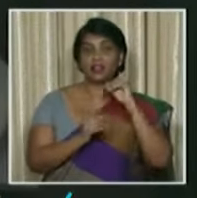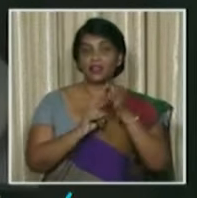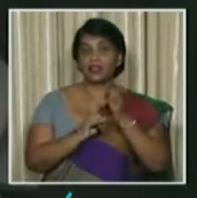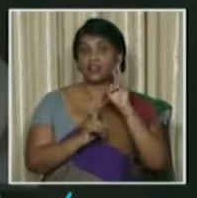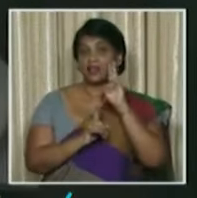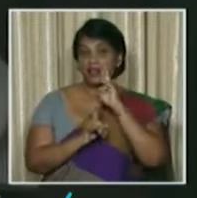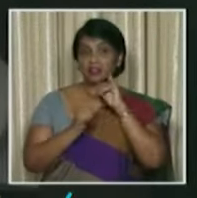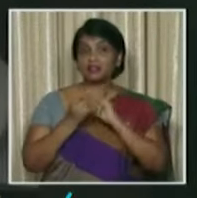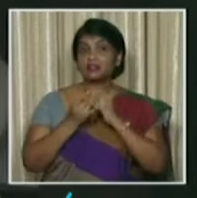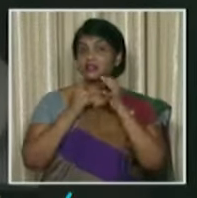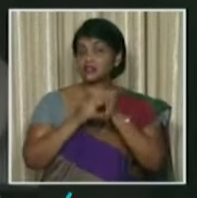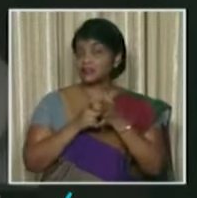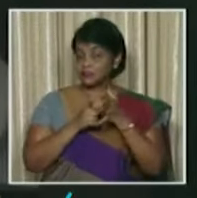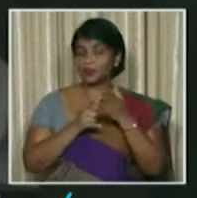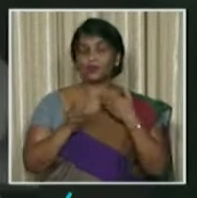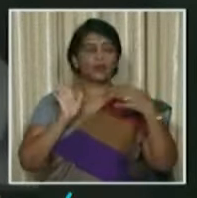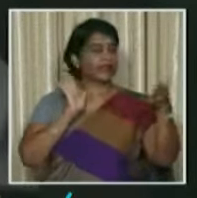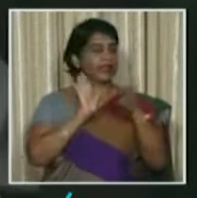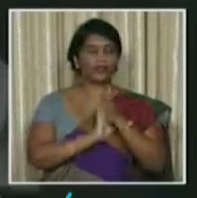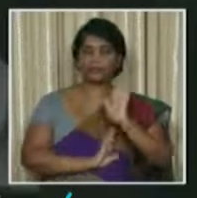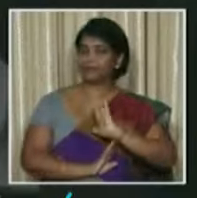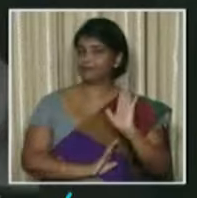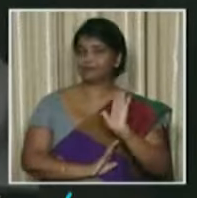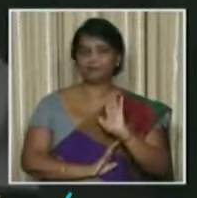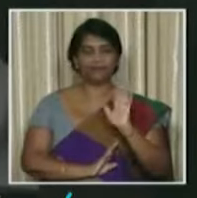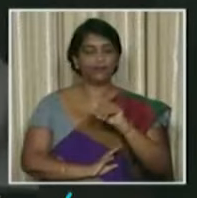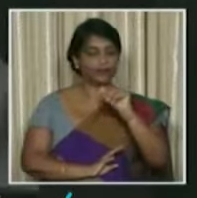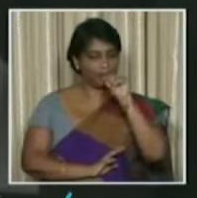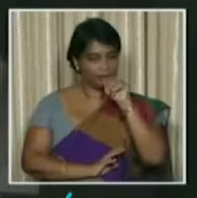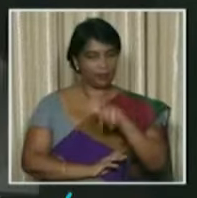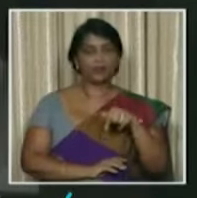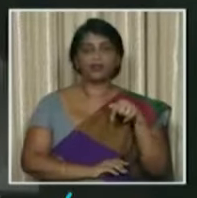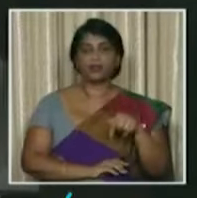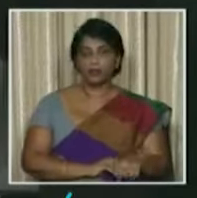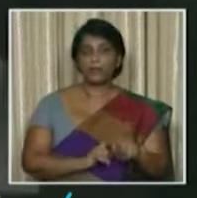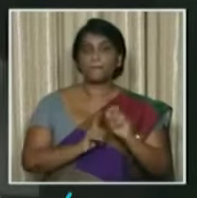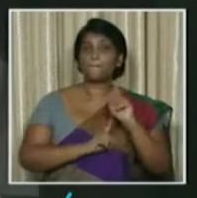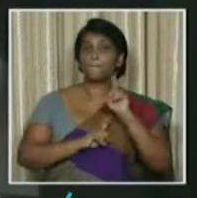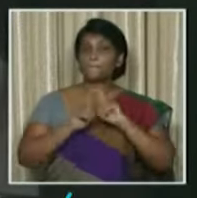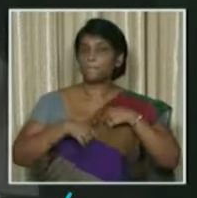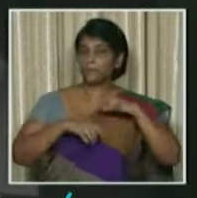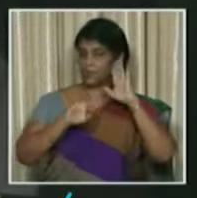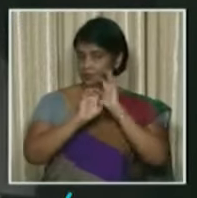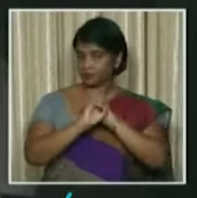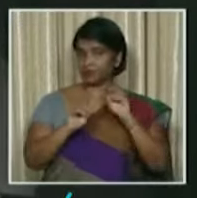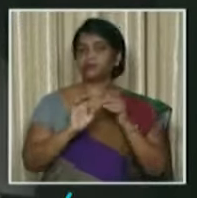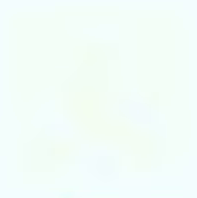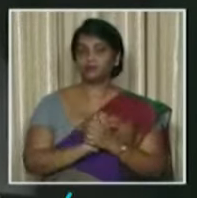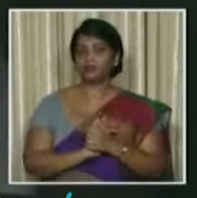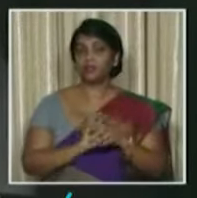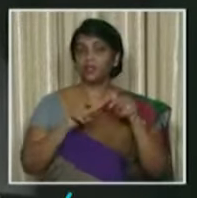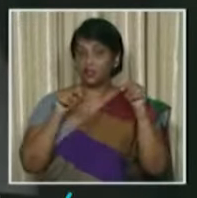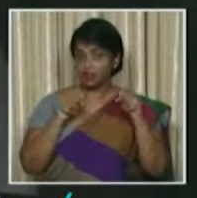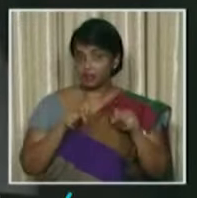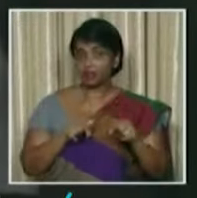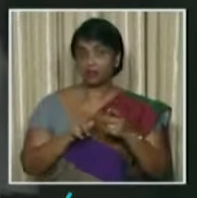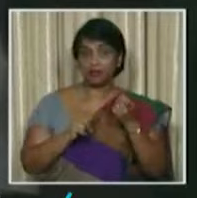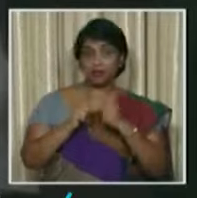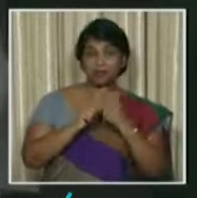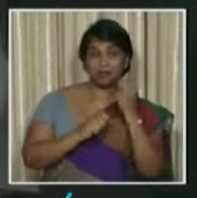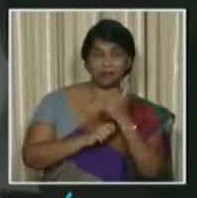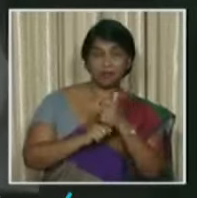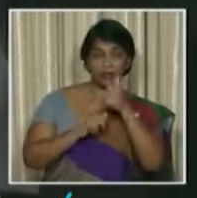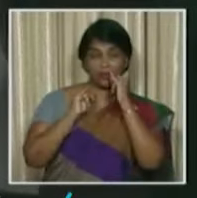සජිතුයි කිසිම දවසක එකතු වෙන්නේ නැහැ ඒ ප්‍රකාශය මම මේ පාර්ලිමේන්තුවේ ප්‍රකාශ කරනවා හරි බොහොම දැන්වත් කප්පම් ගන්න